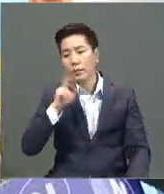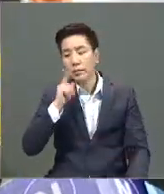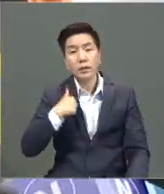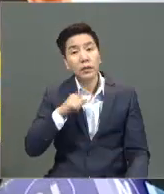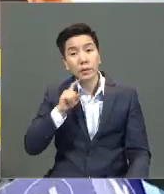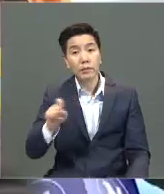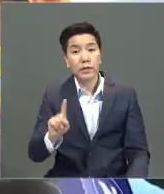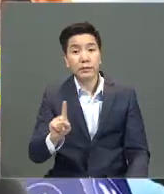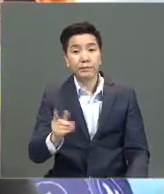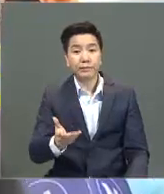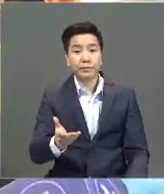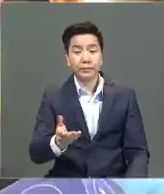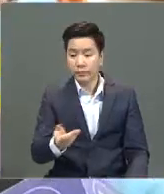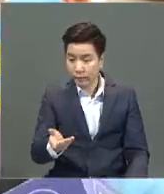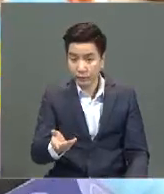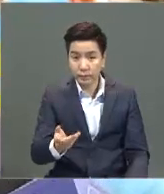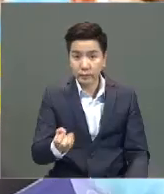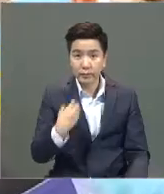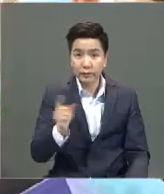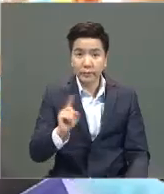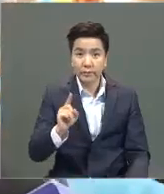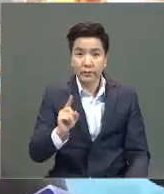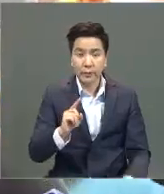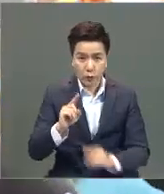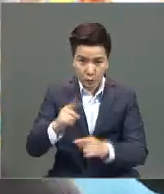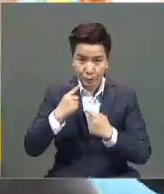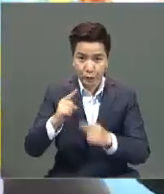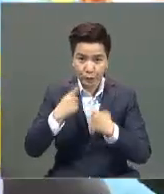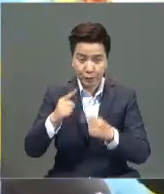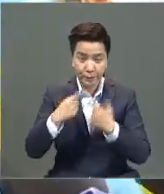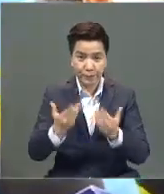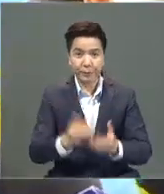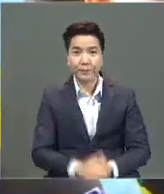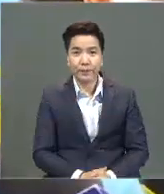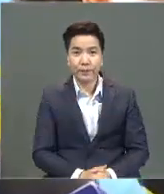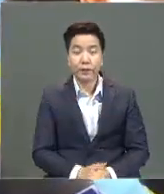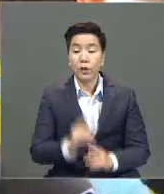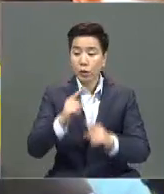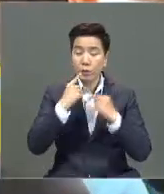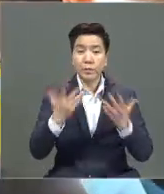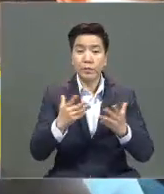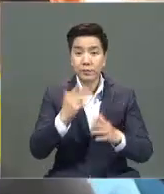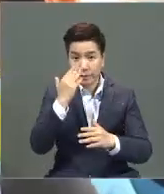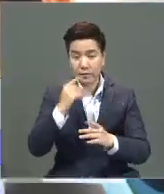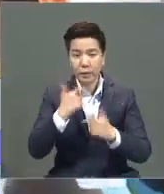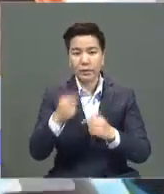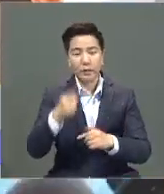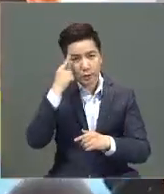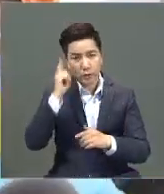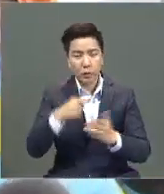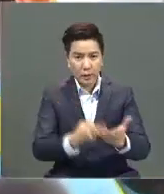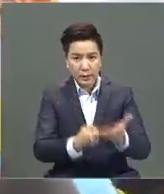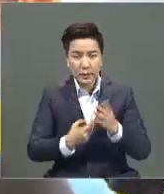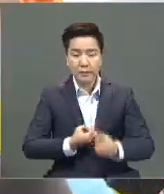ล่ะสื่อว่าไงนะตอบสิตอบไม่กล้าตอบอีกเธอก็ต้องแสดง